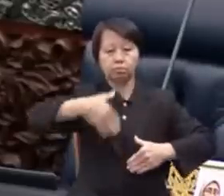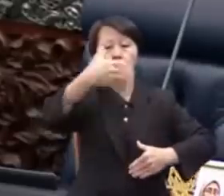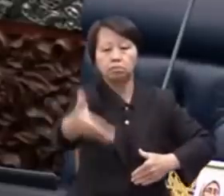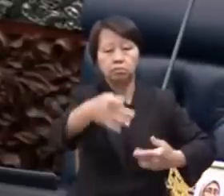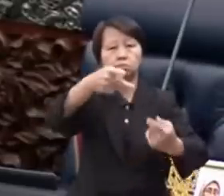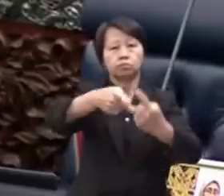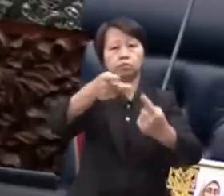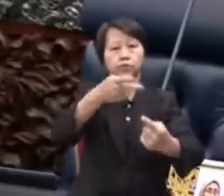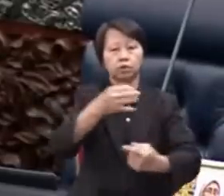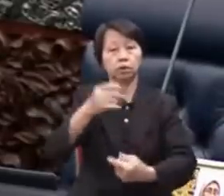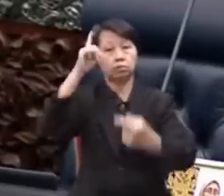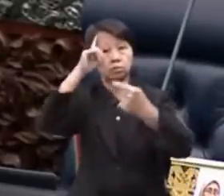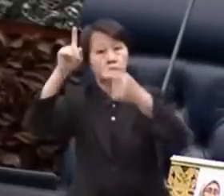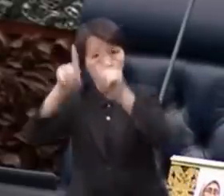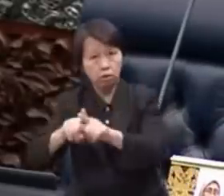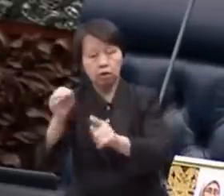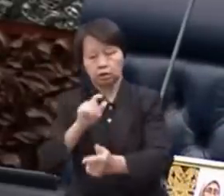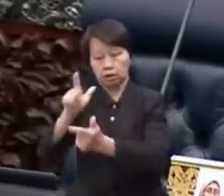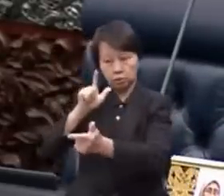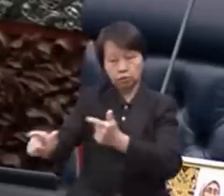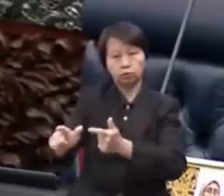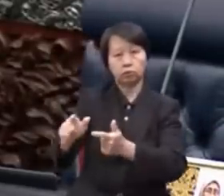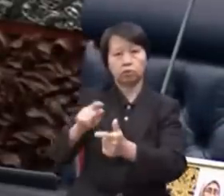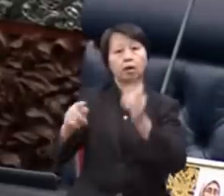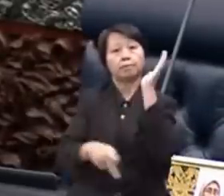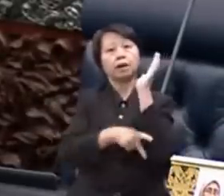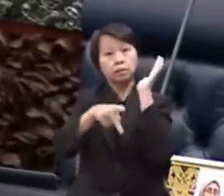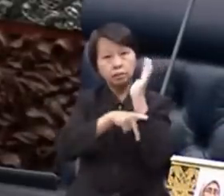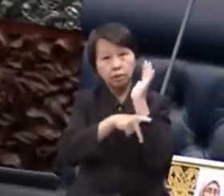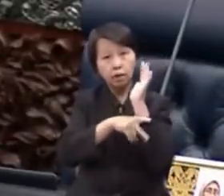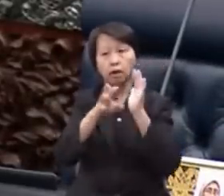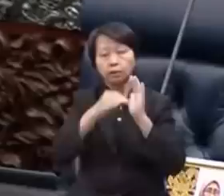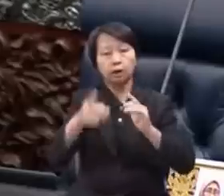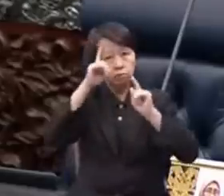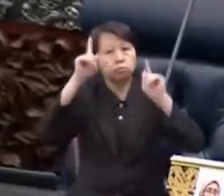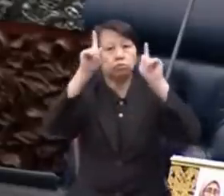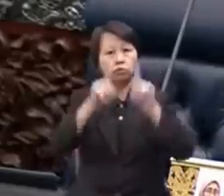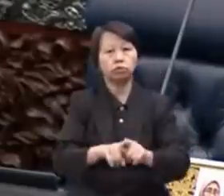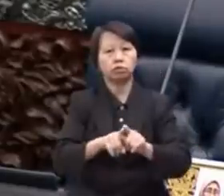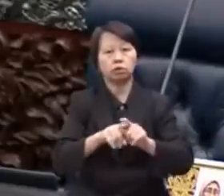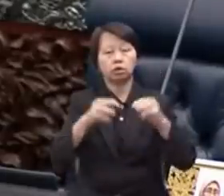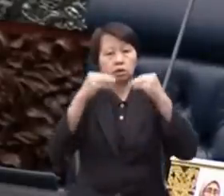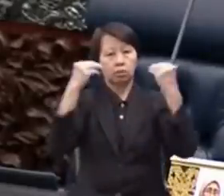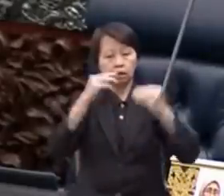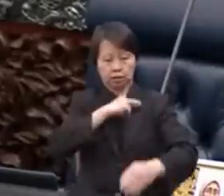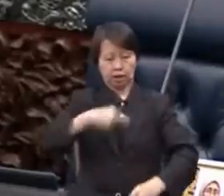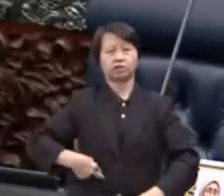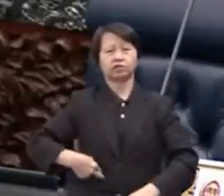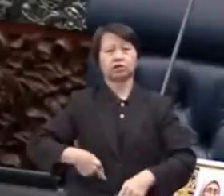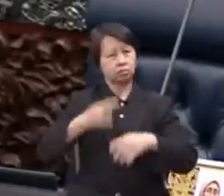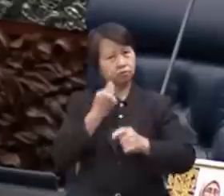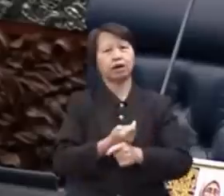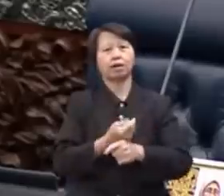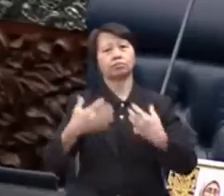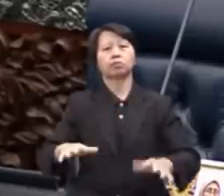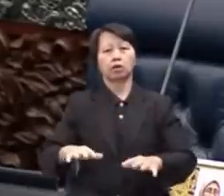dan diperkenan bukan saja diluruskan bukan saja oleh pangliman tapi di perkenan oleh majelis raja-raja seperti mana yang